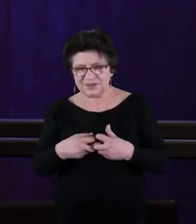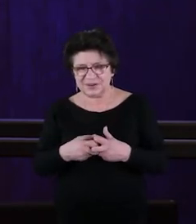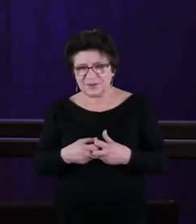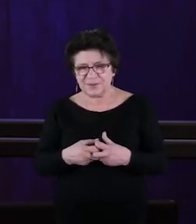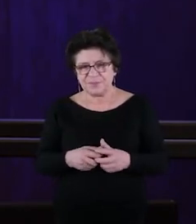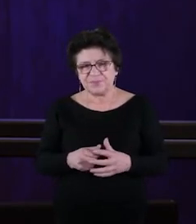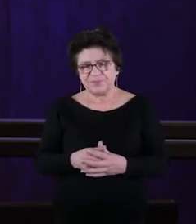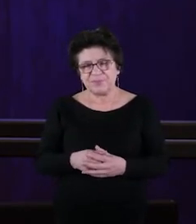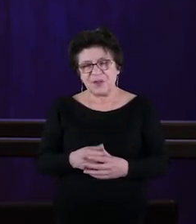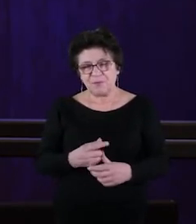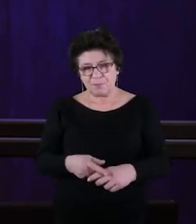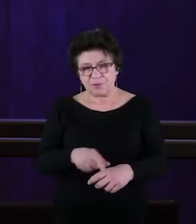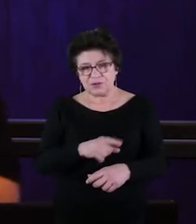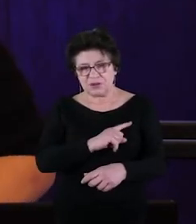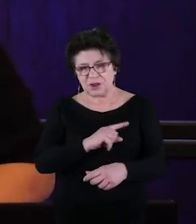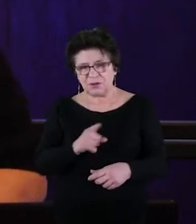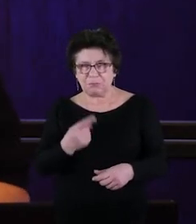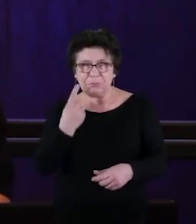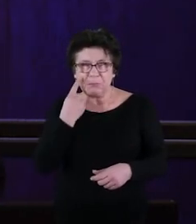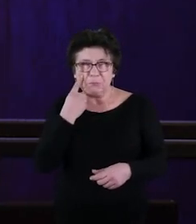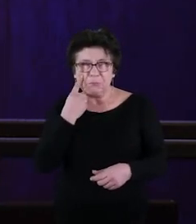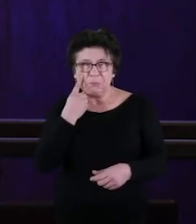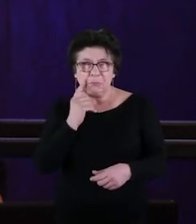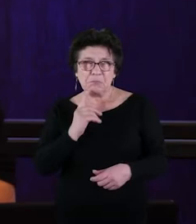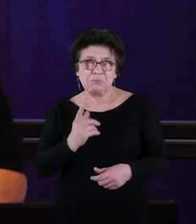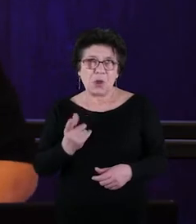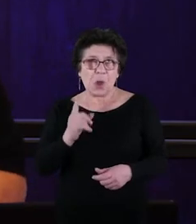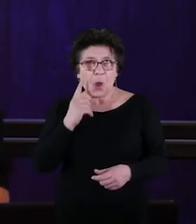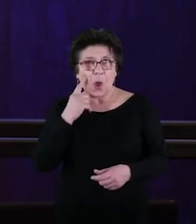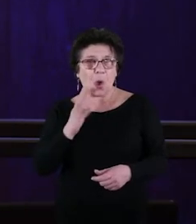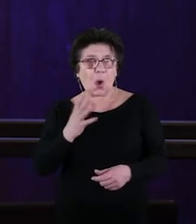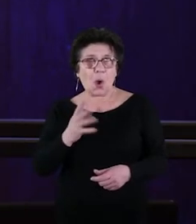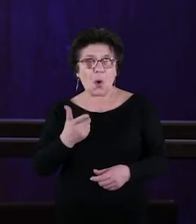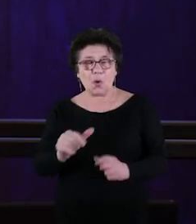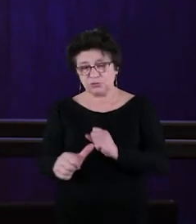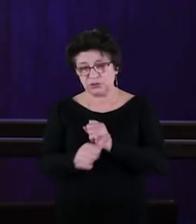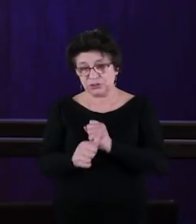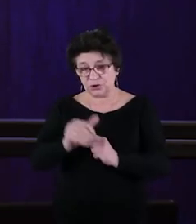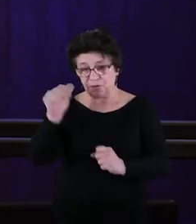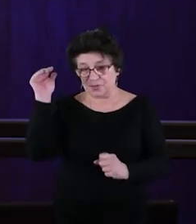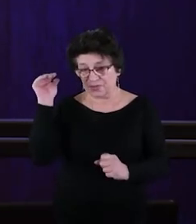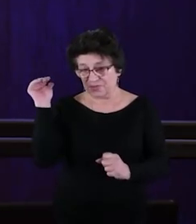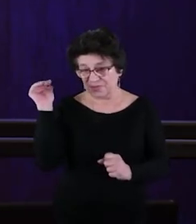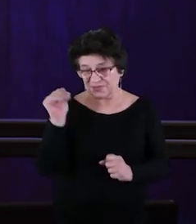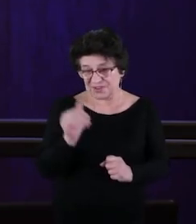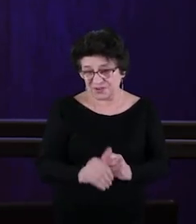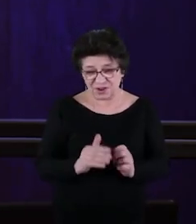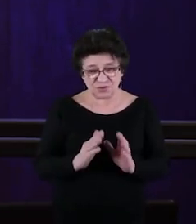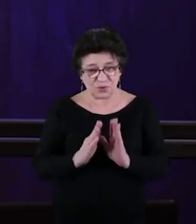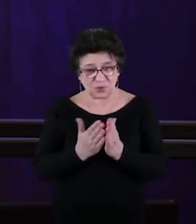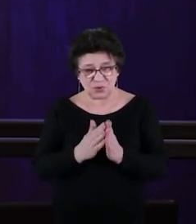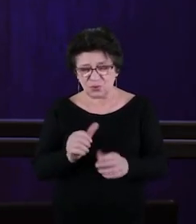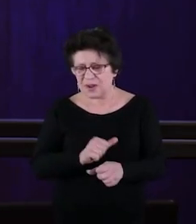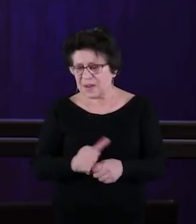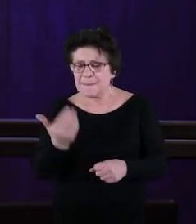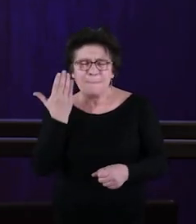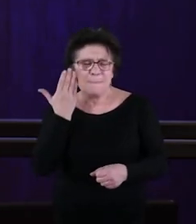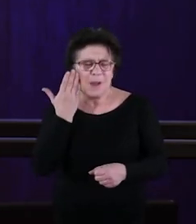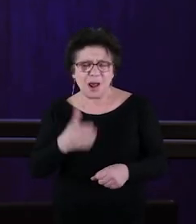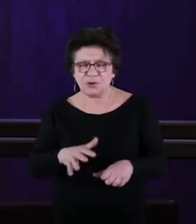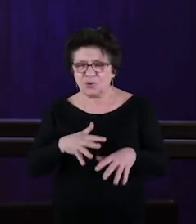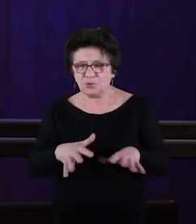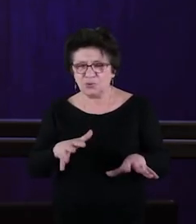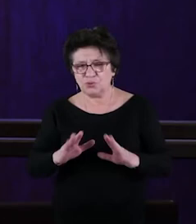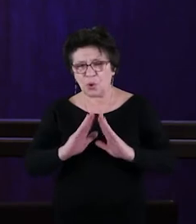masońskich w Poznaniu to jest około 60 tysięcy pozycji i tego jest bardzo bardzo dużo i te książki